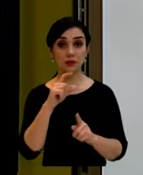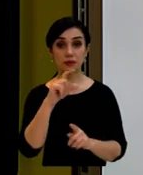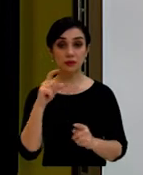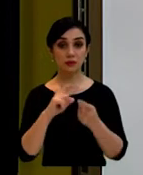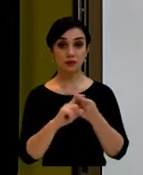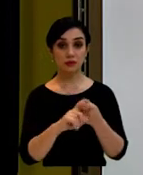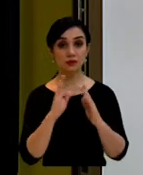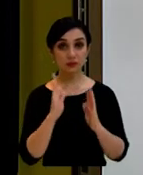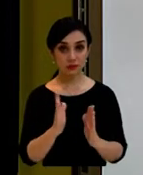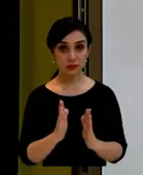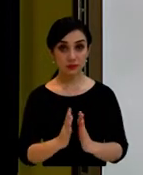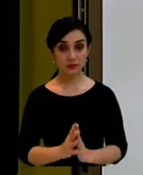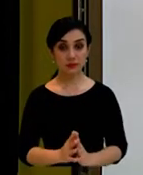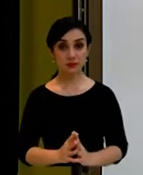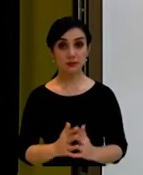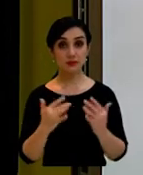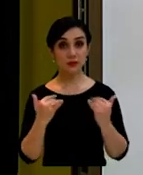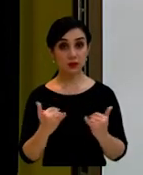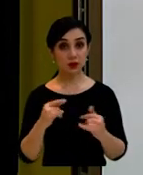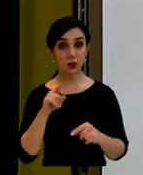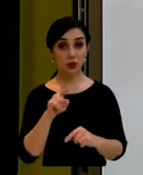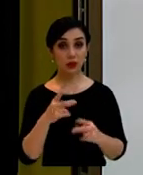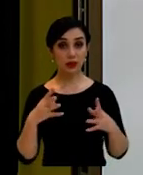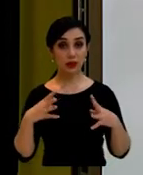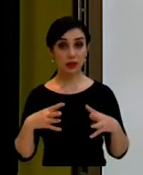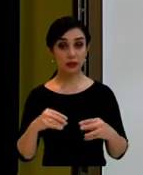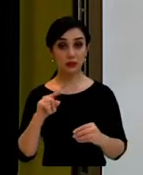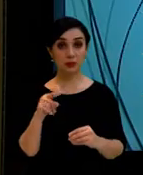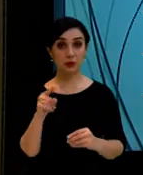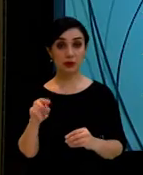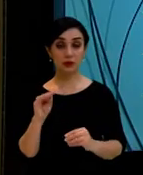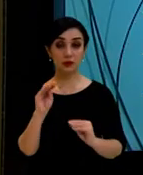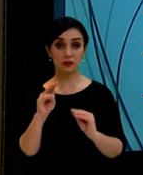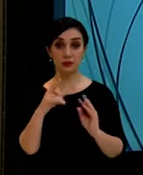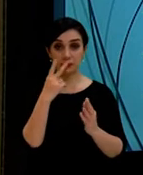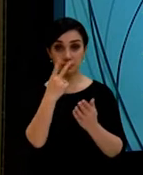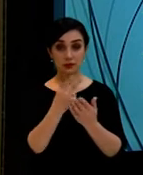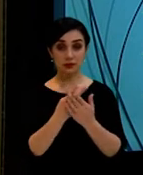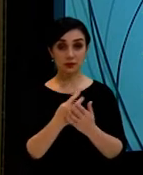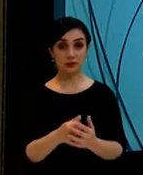bog'lanadimi? Ana endi undagi tinish belgilariga qarang.